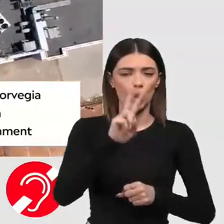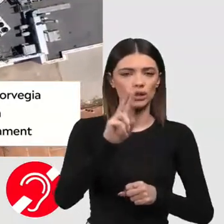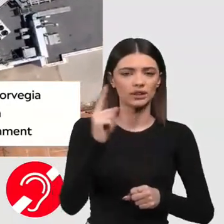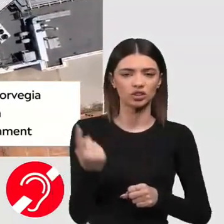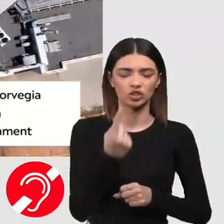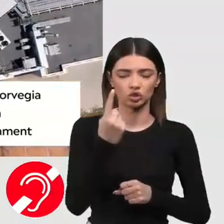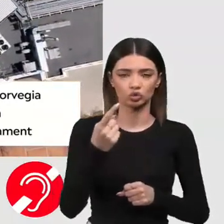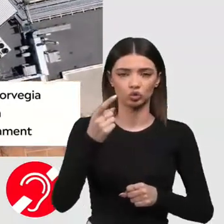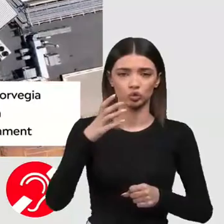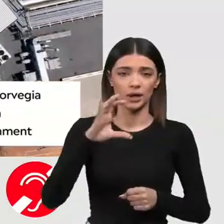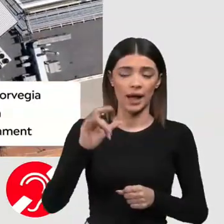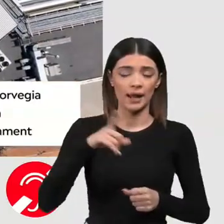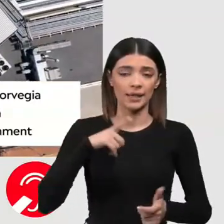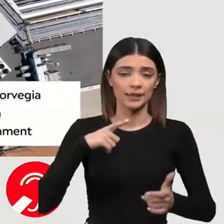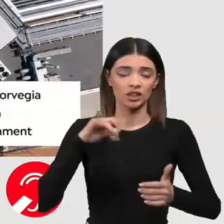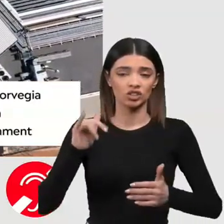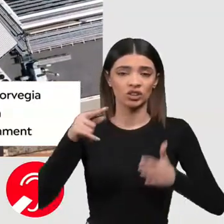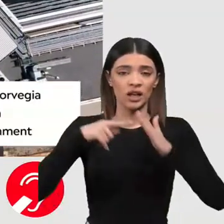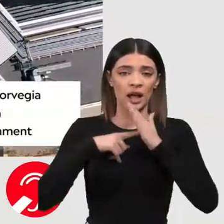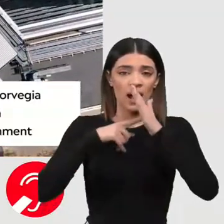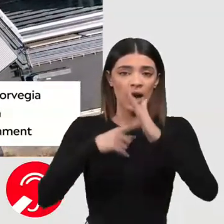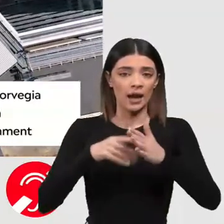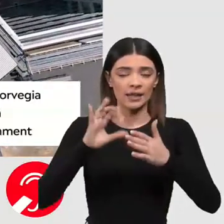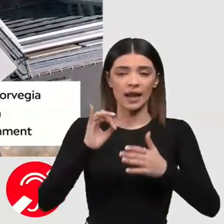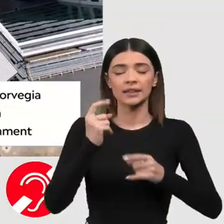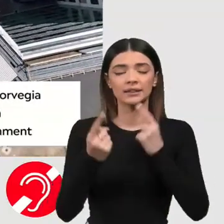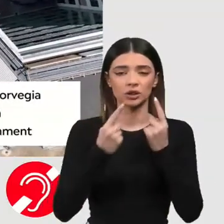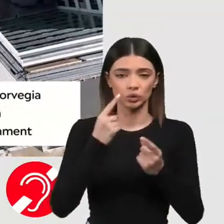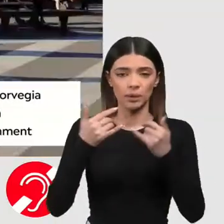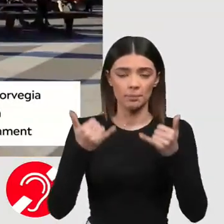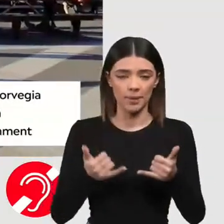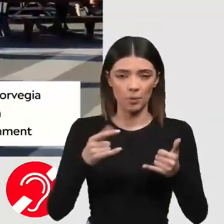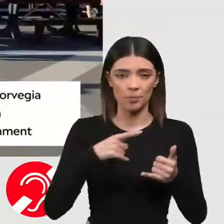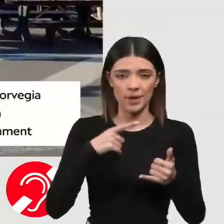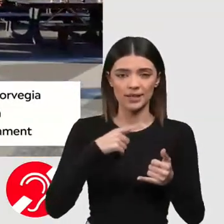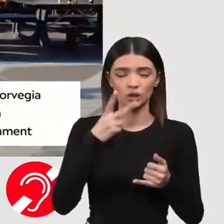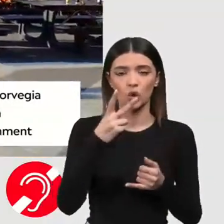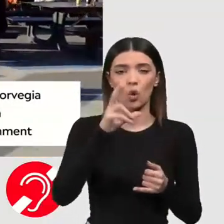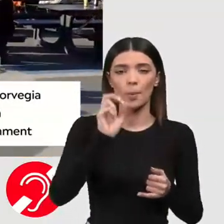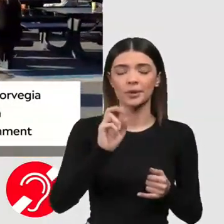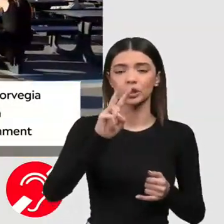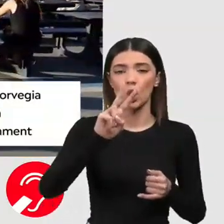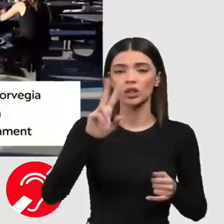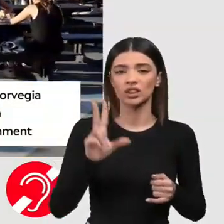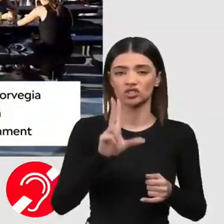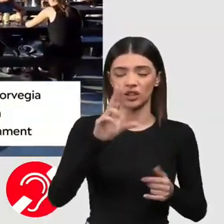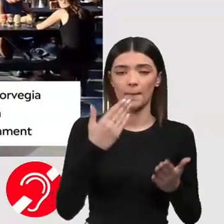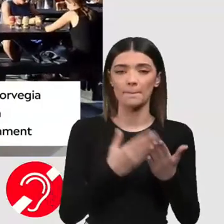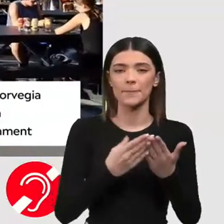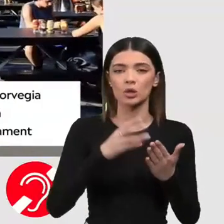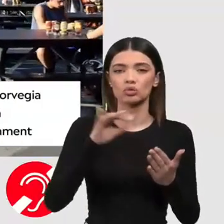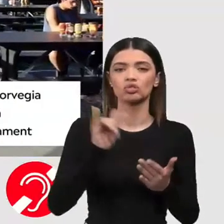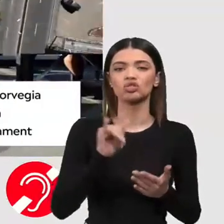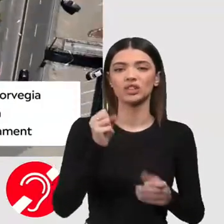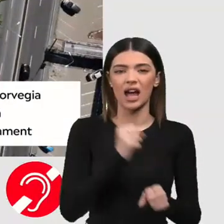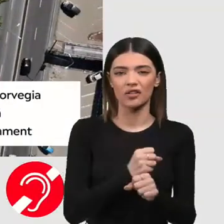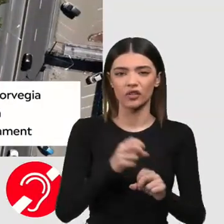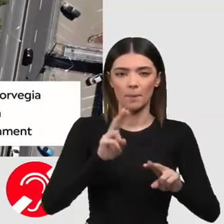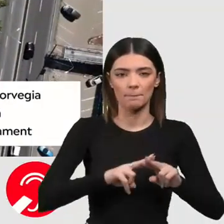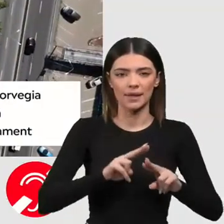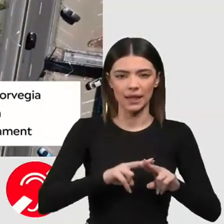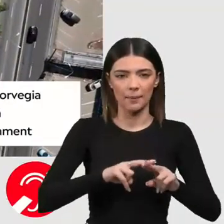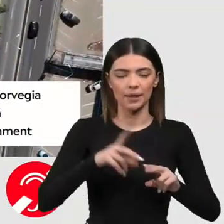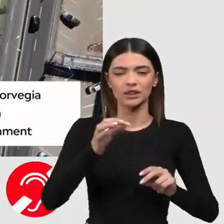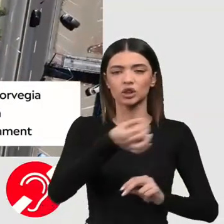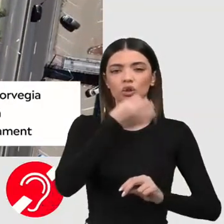2021. Acest raport despre care noi vorbim acum este raportul din 2023, pentru că cei care